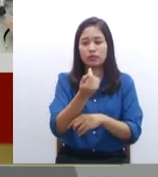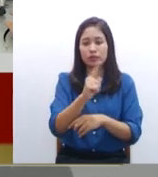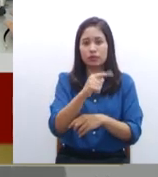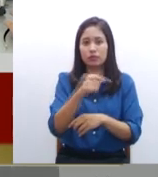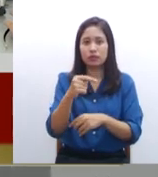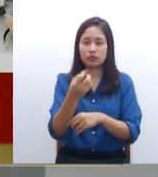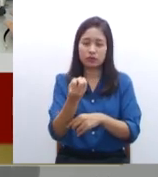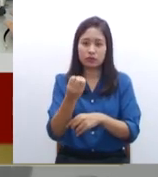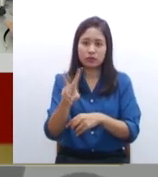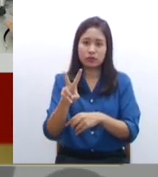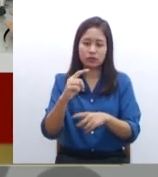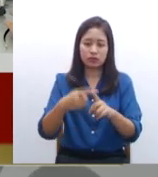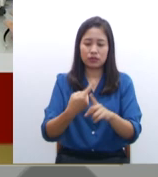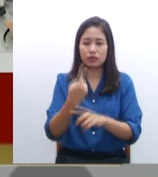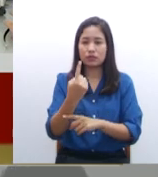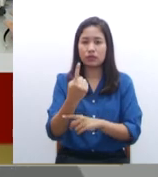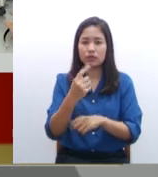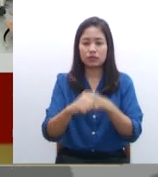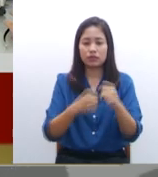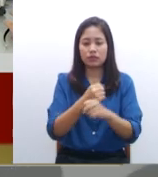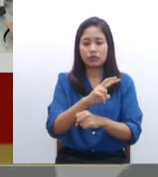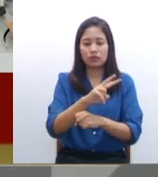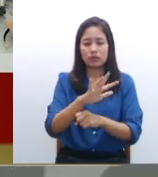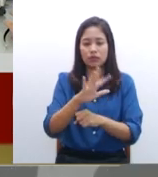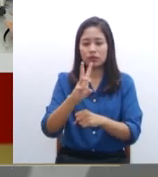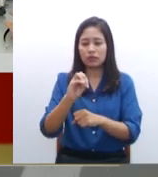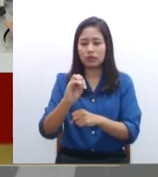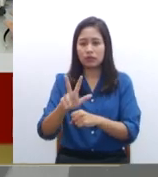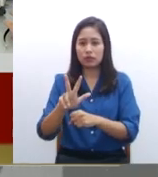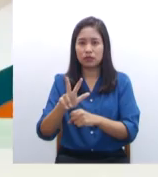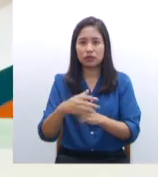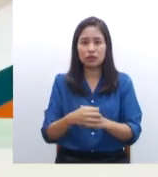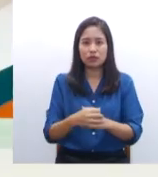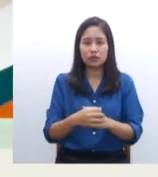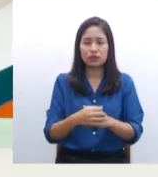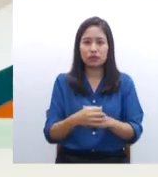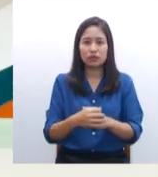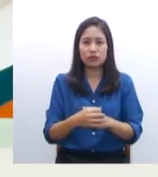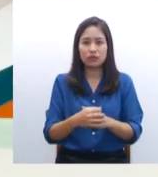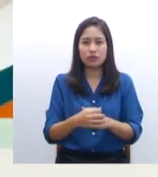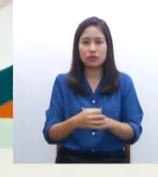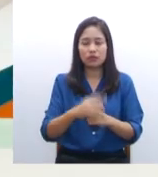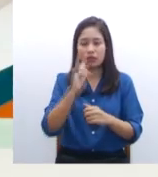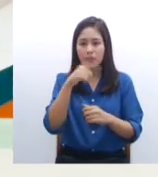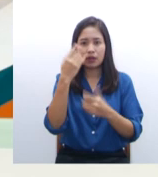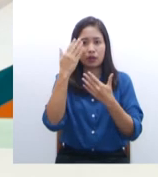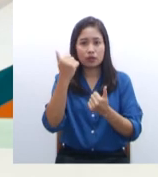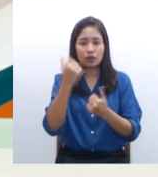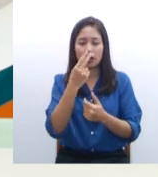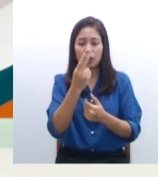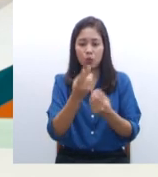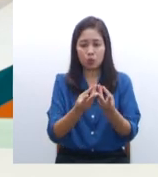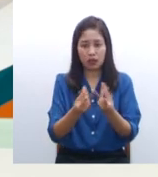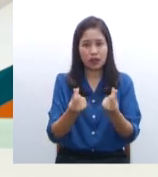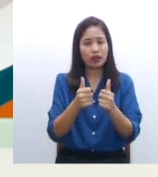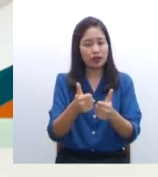ถึง12มกราคมพุทธศักราช2563สำหรับผู้สนใจสามารถเข้าดูรายละเอียด